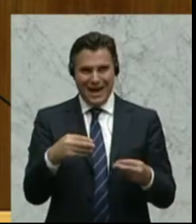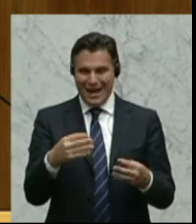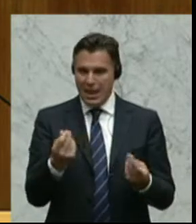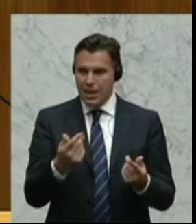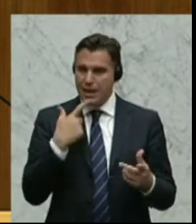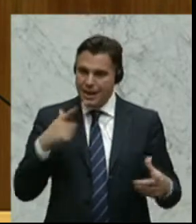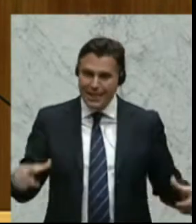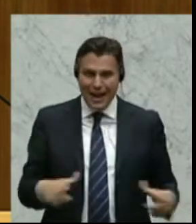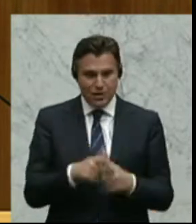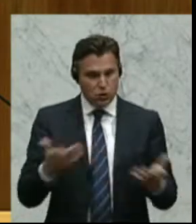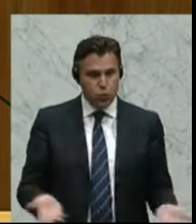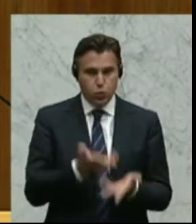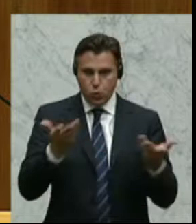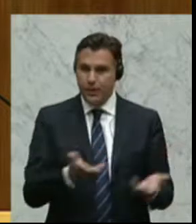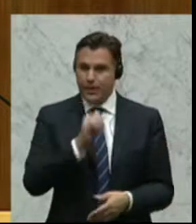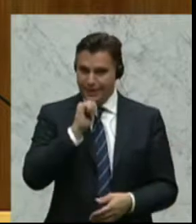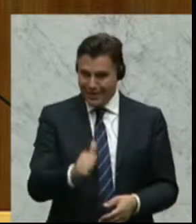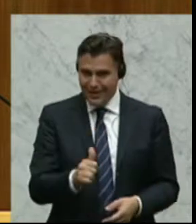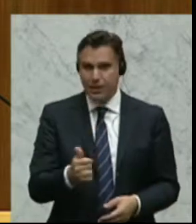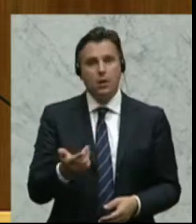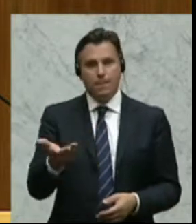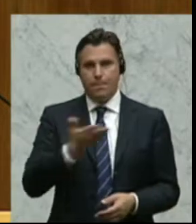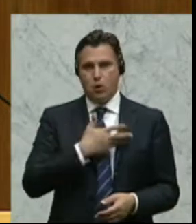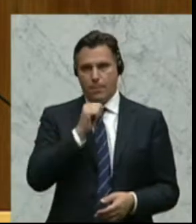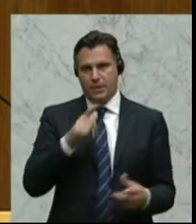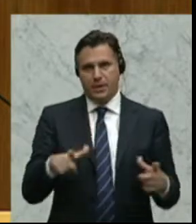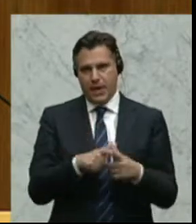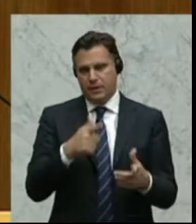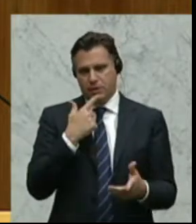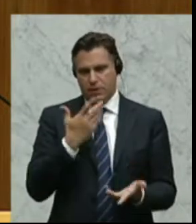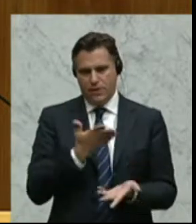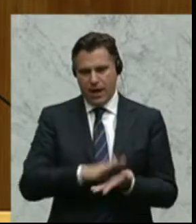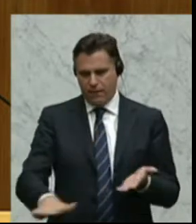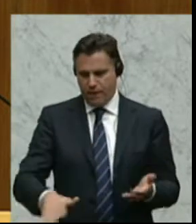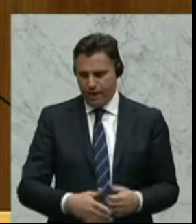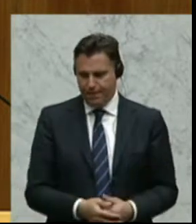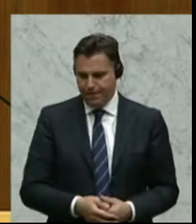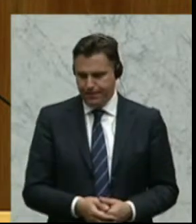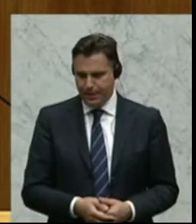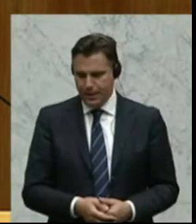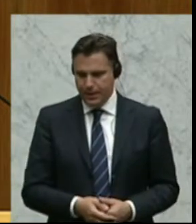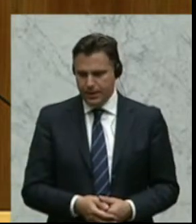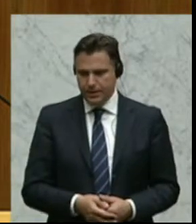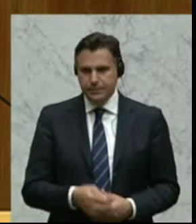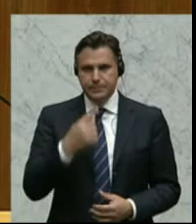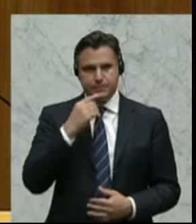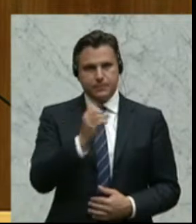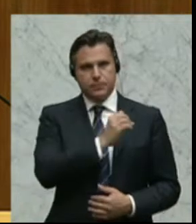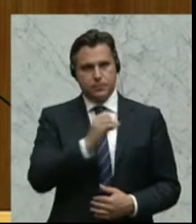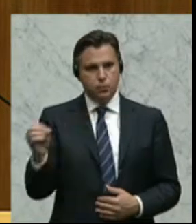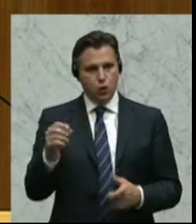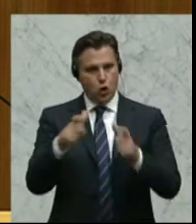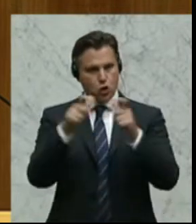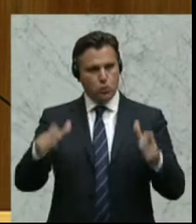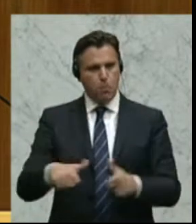erbringen, wird keine erbracht. Ganz einfach. Der Ostblock hat das auch ziemlich anschaulich